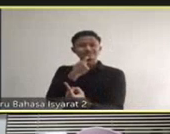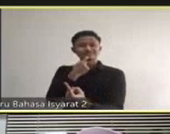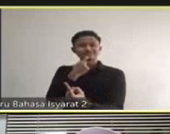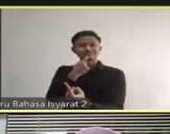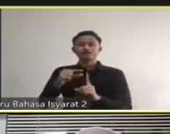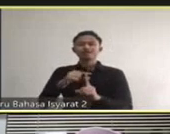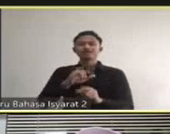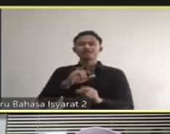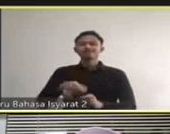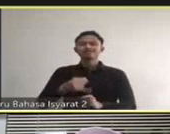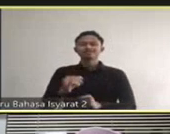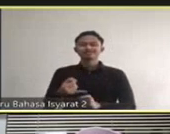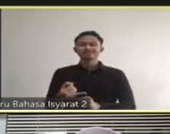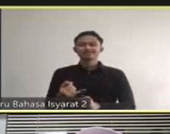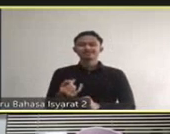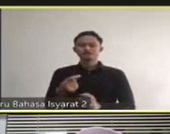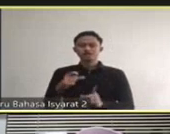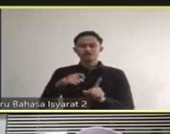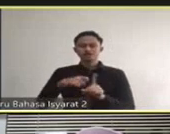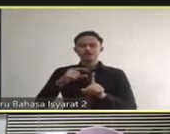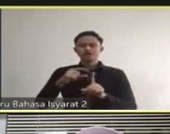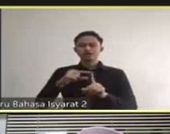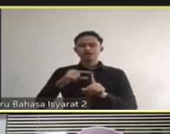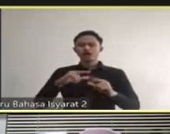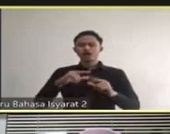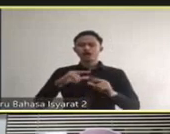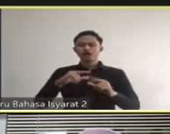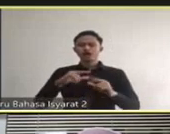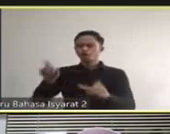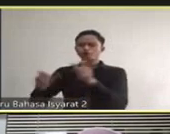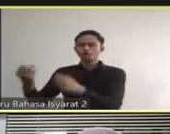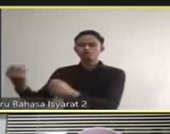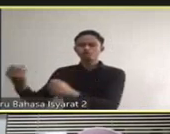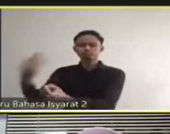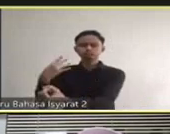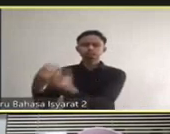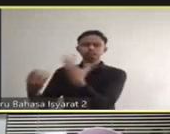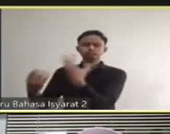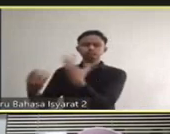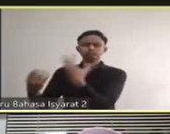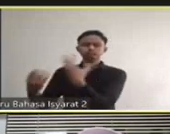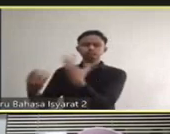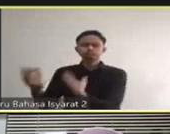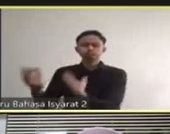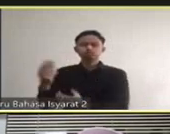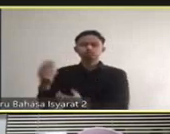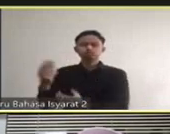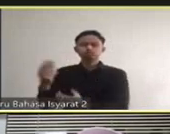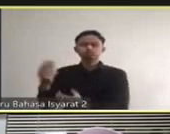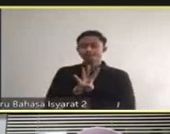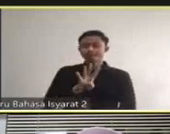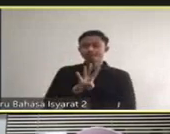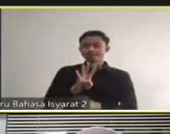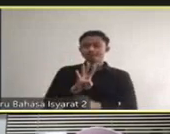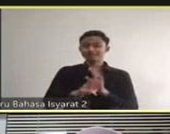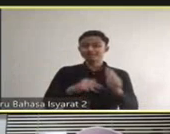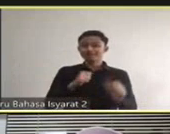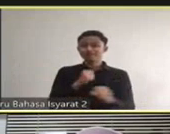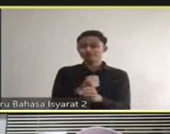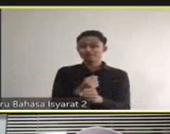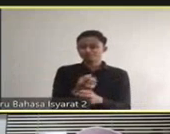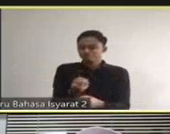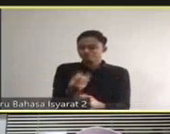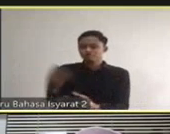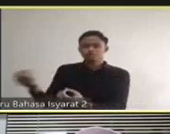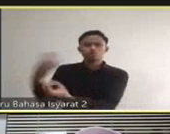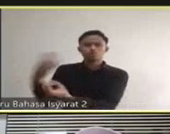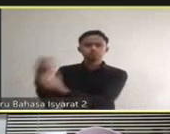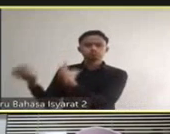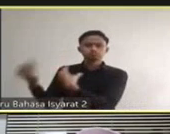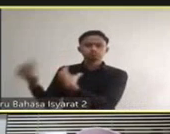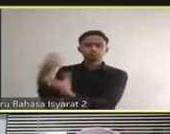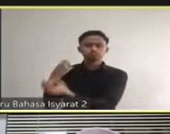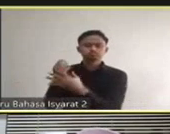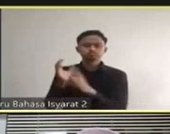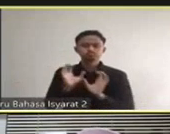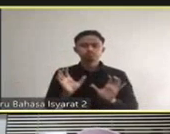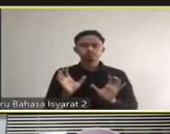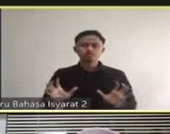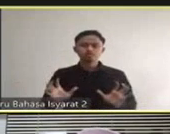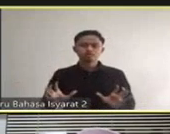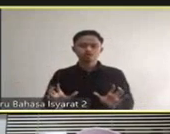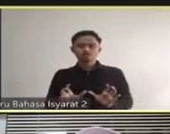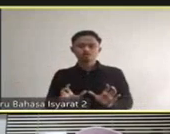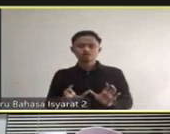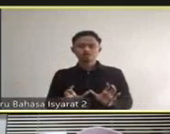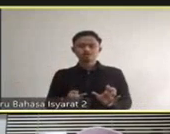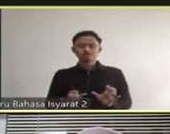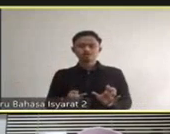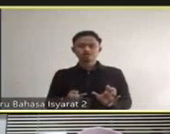KPAI menerima 246 pengaduan hanya dalam 4 pekan, sehingga ketika pembelajaran jarak jauh